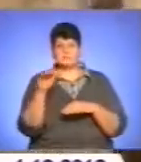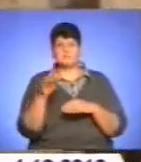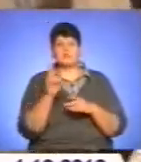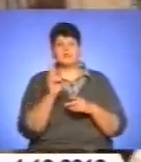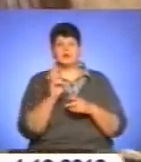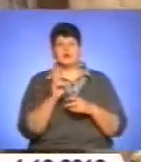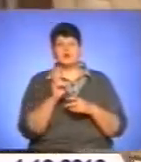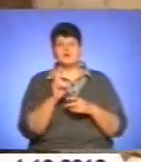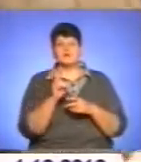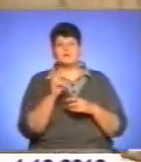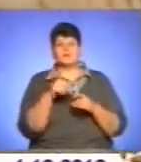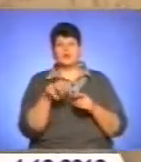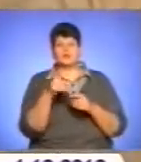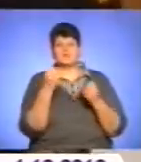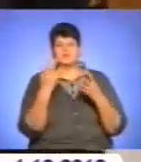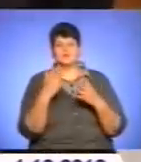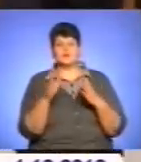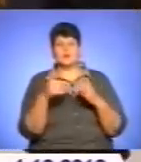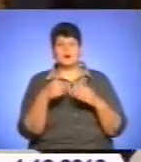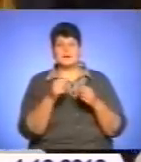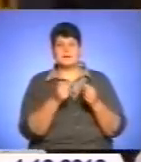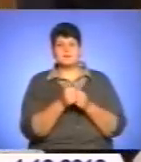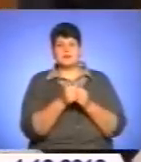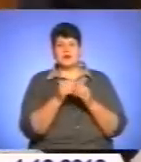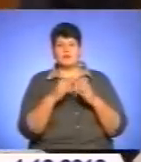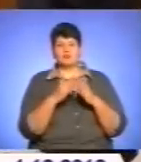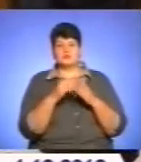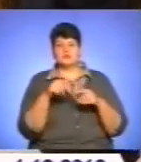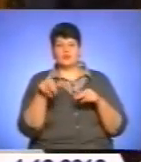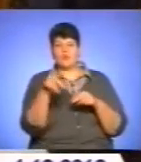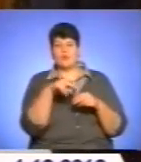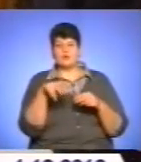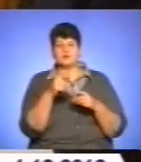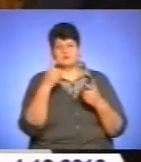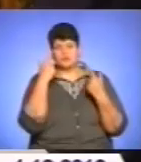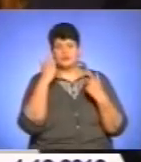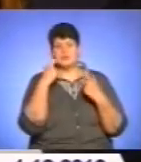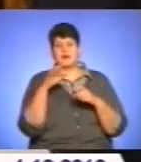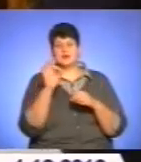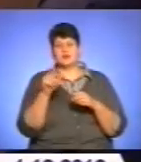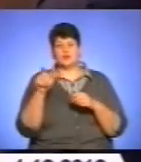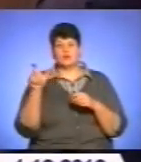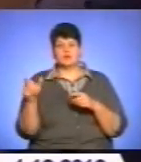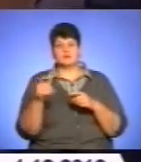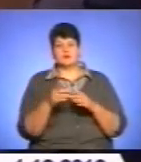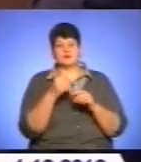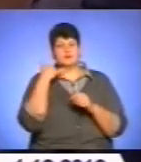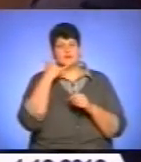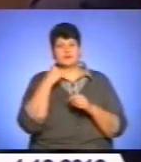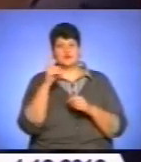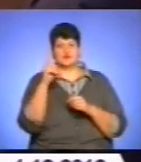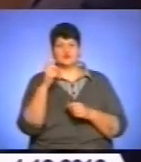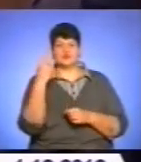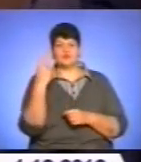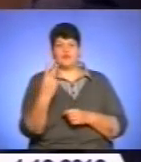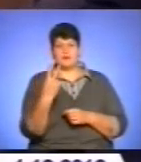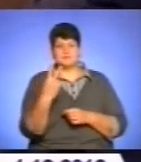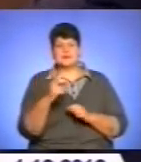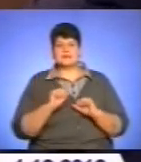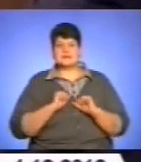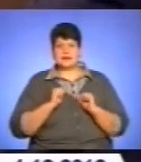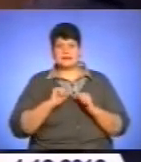діла тиняються біля будинку чи квартири, повідомляйте дільничного інспектора, патрульних міліціонерів або телефонуйте до чергової частини за номером 102.